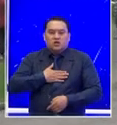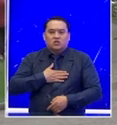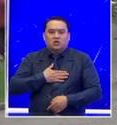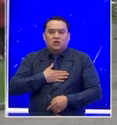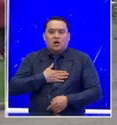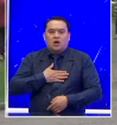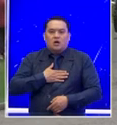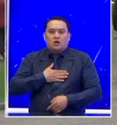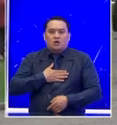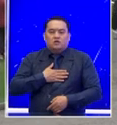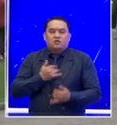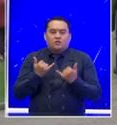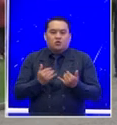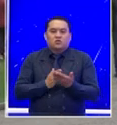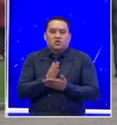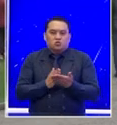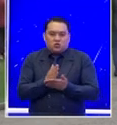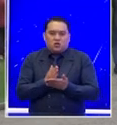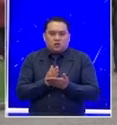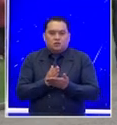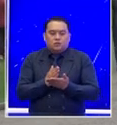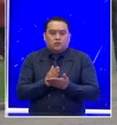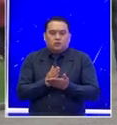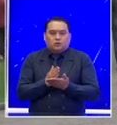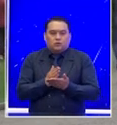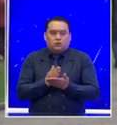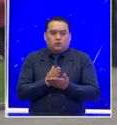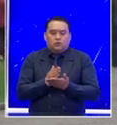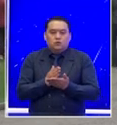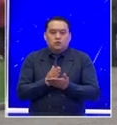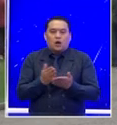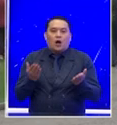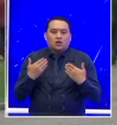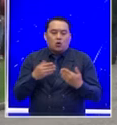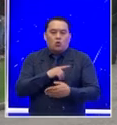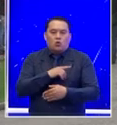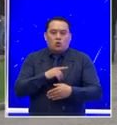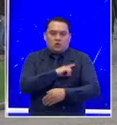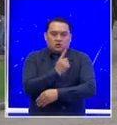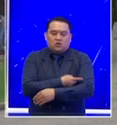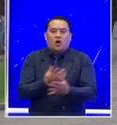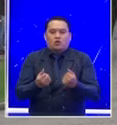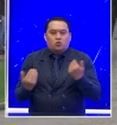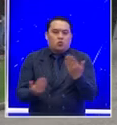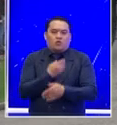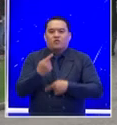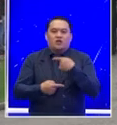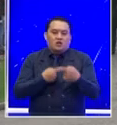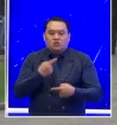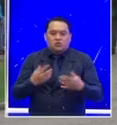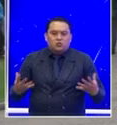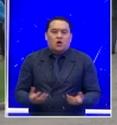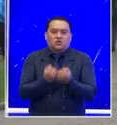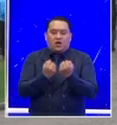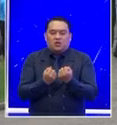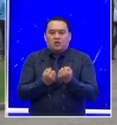я думаю, они как никто другой сегодня заслужили на хорошо отдохнуть, набраться сил, для того, чтобы с новыми силами вернуться и спасать